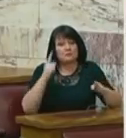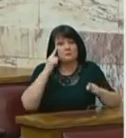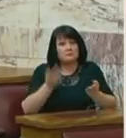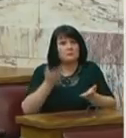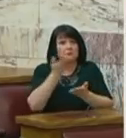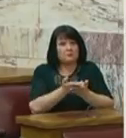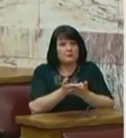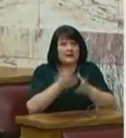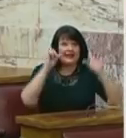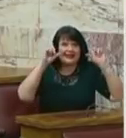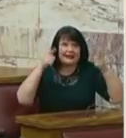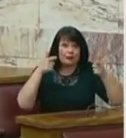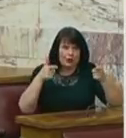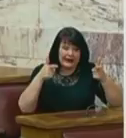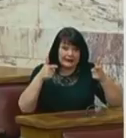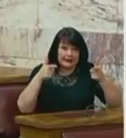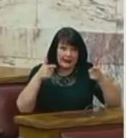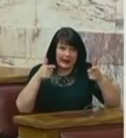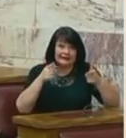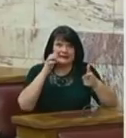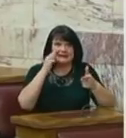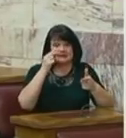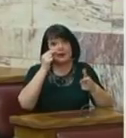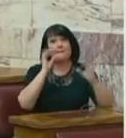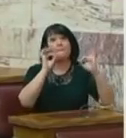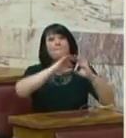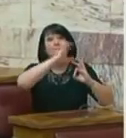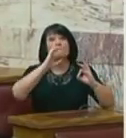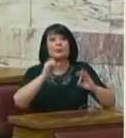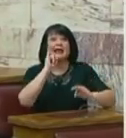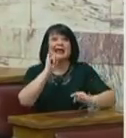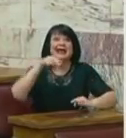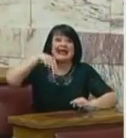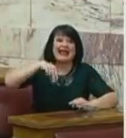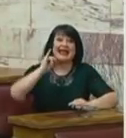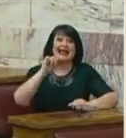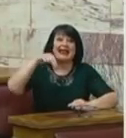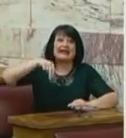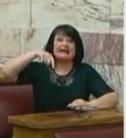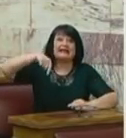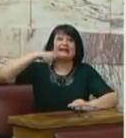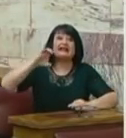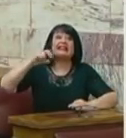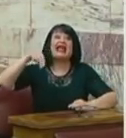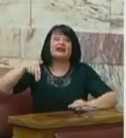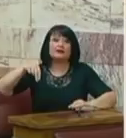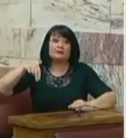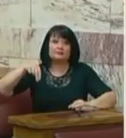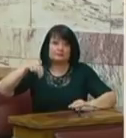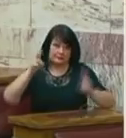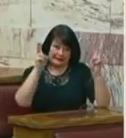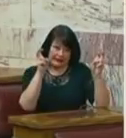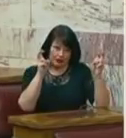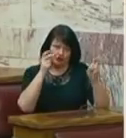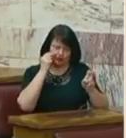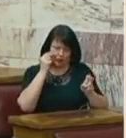της Μακεδονίας του Ίλιντεν και η ελληνική κυβέρνηση στο επίπεδο του Πρωθυπουργού το συζητά σοβαρά. Κοιτάξτε, σας